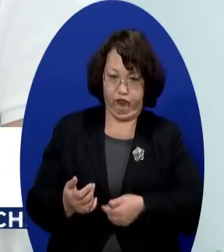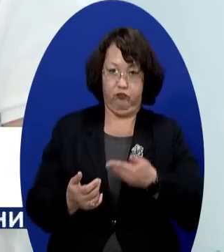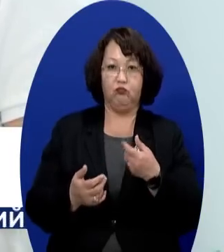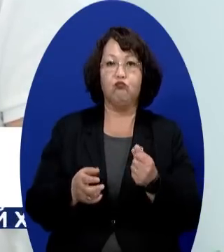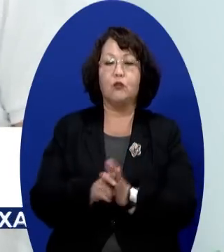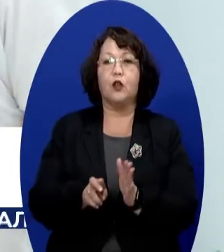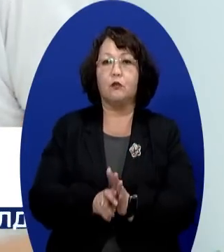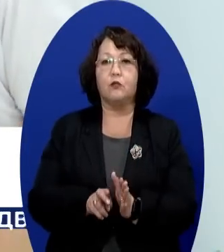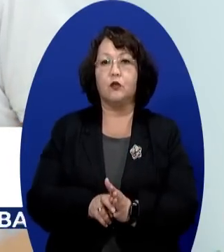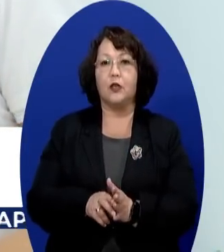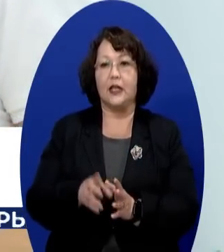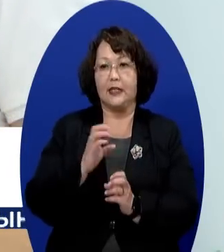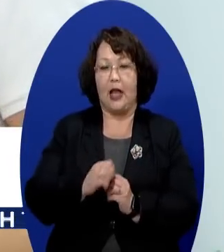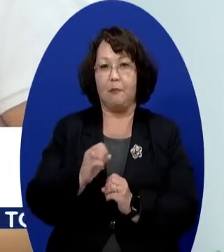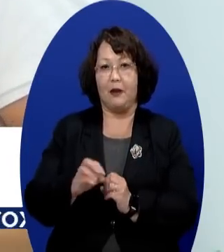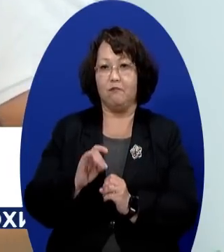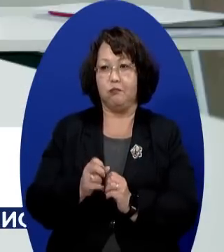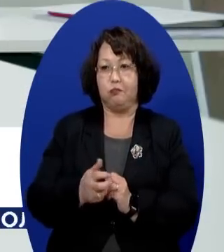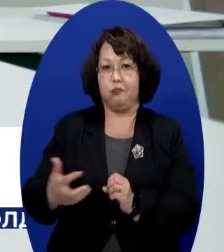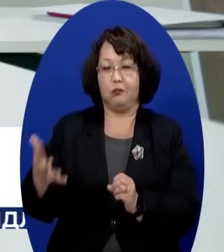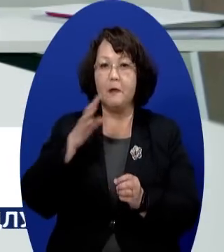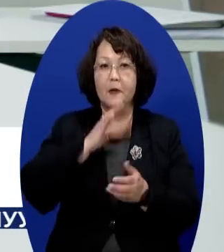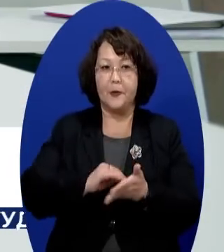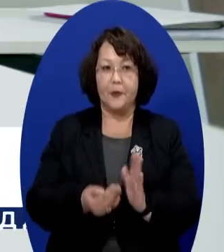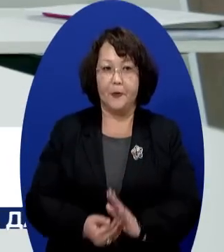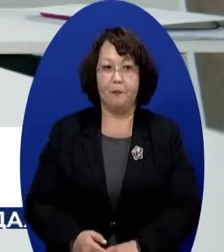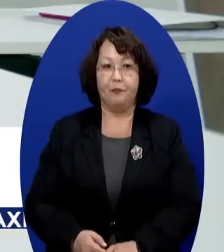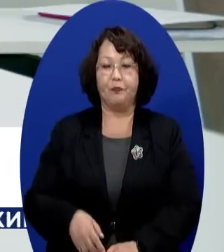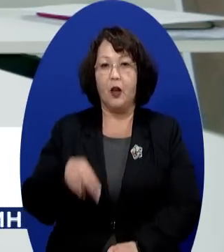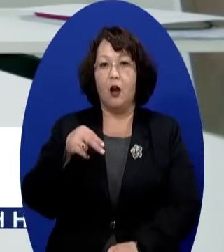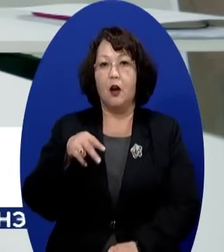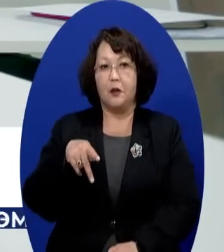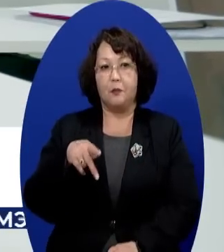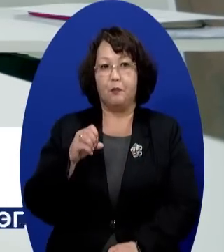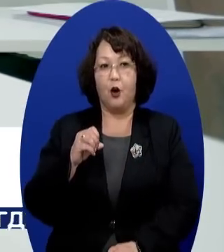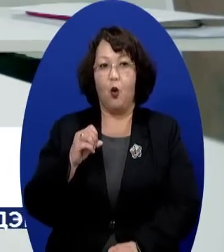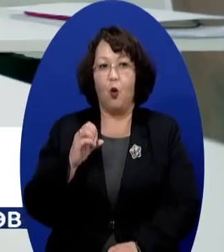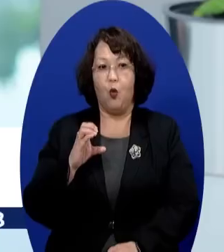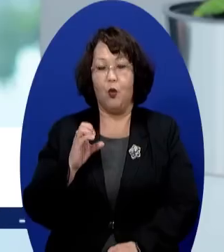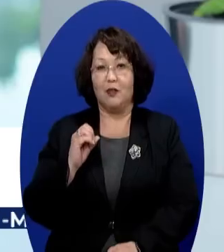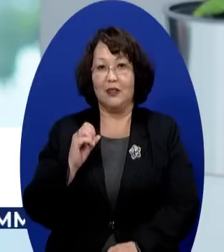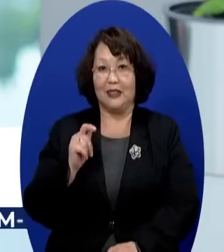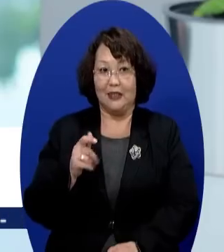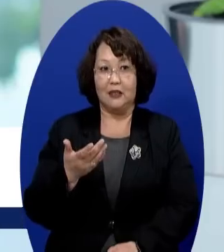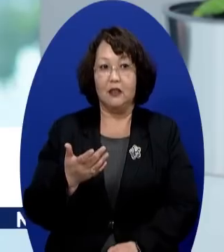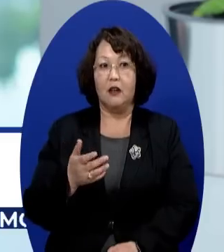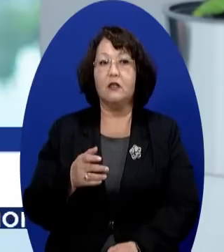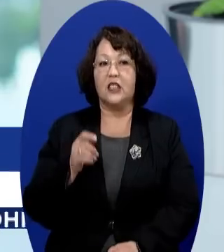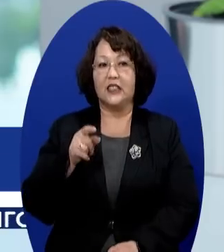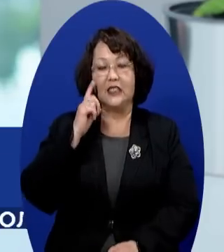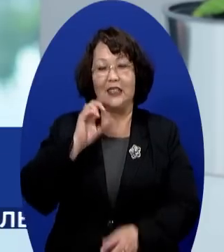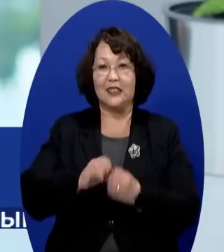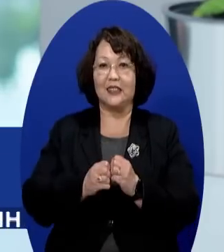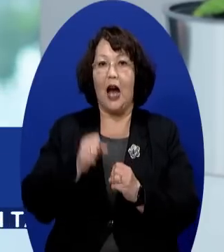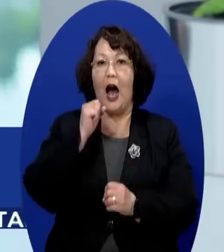компани салбаруудыг тэлэхээр төлөвлөж байна. Pocket Киргиз компани дээр яг Pocket application буюу платформ хэлбэрээр